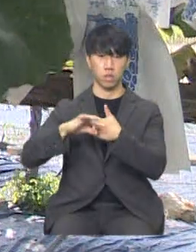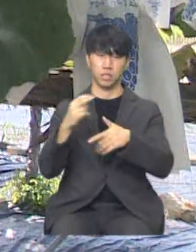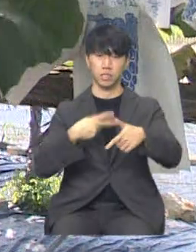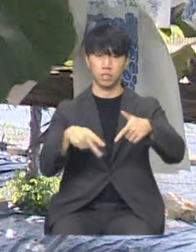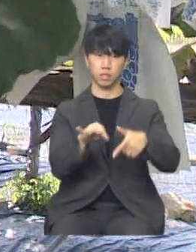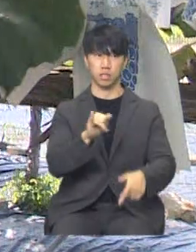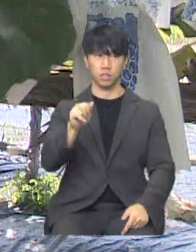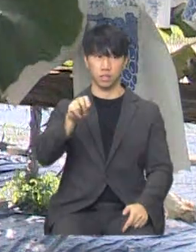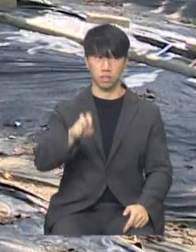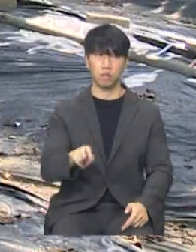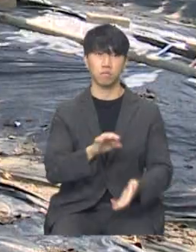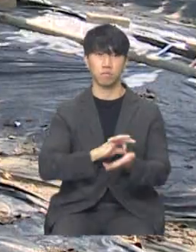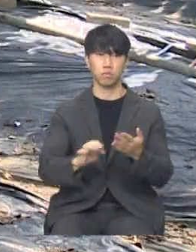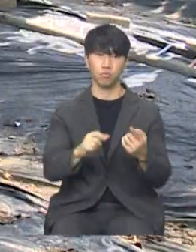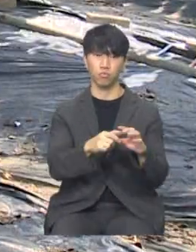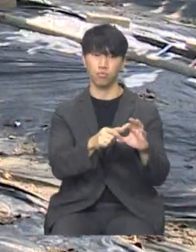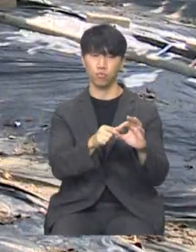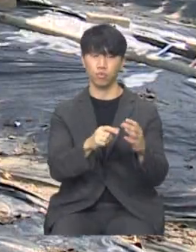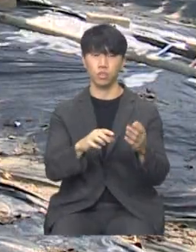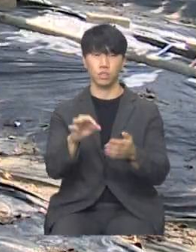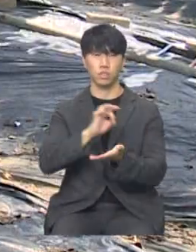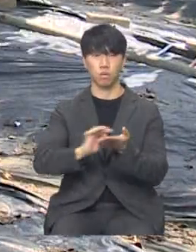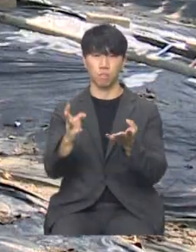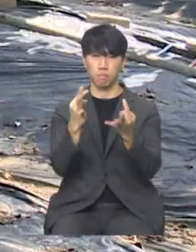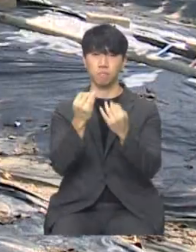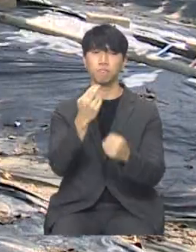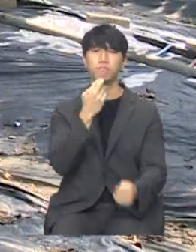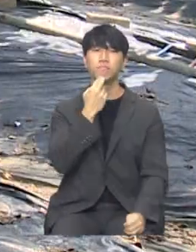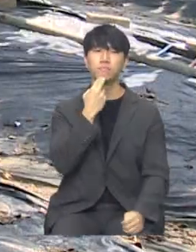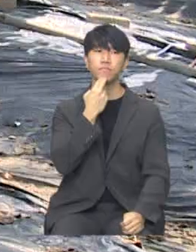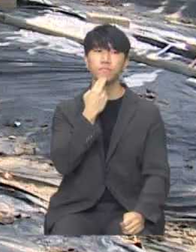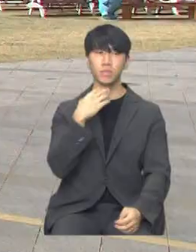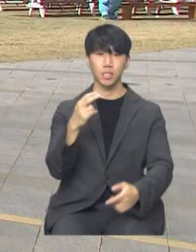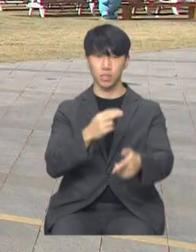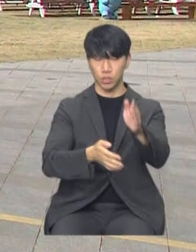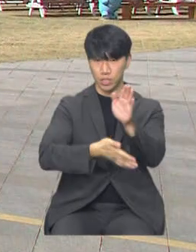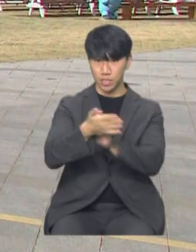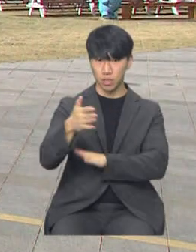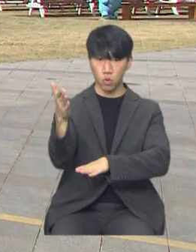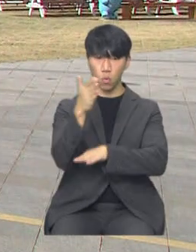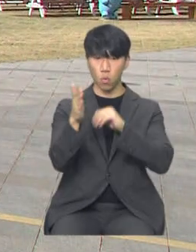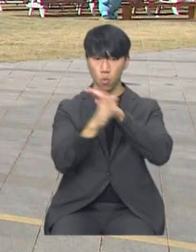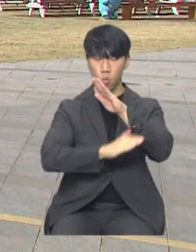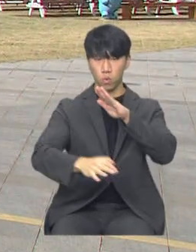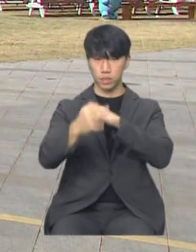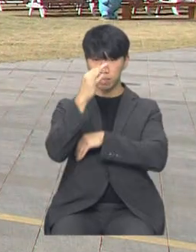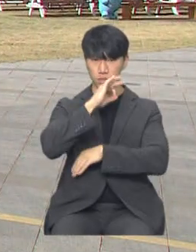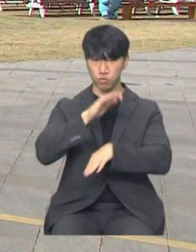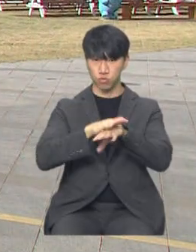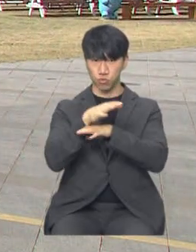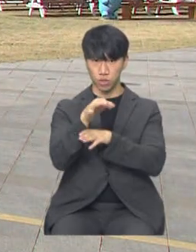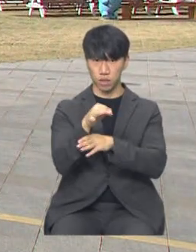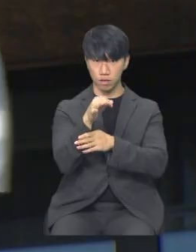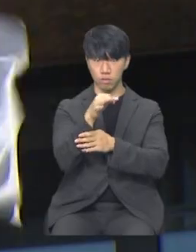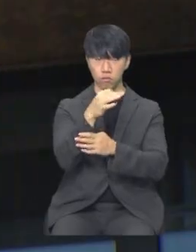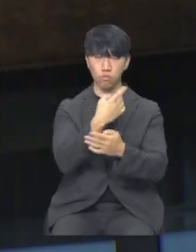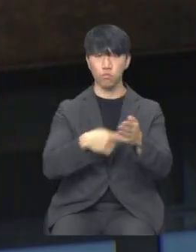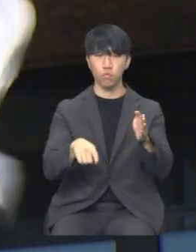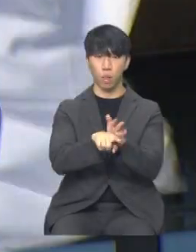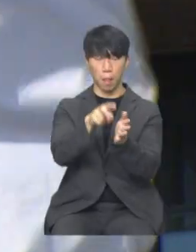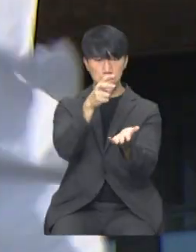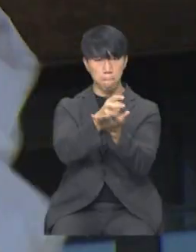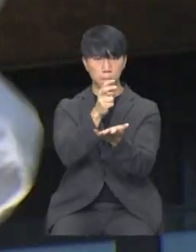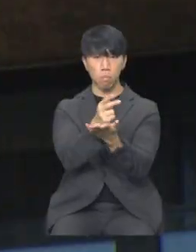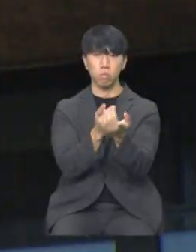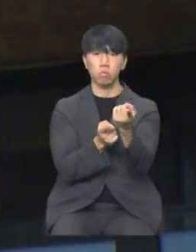이용 비율이 현저히 낮기 때문입니다. 인천시는 공익수당 지급 대상 변경을 위한 조례 개정을